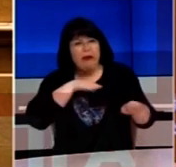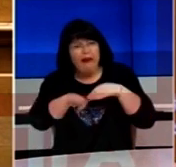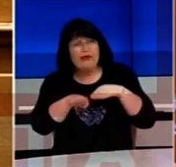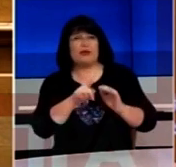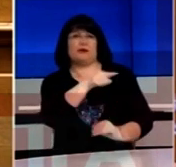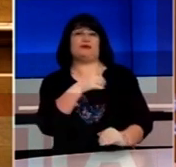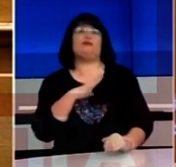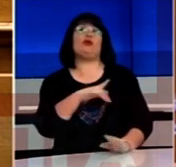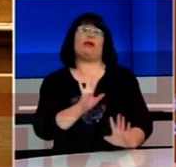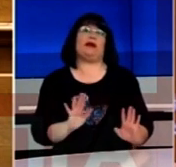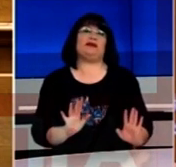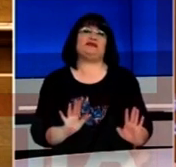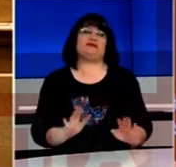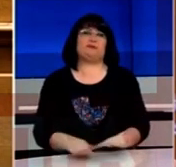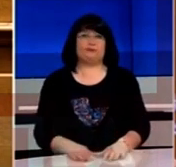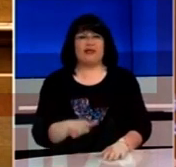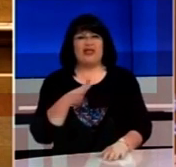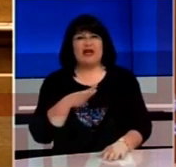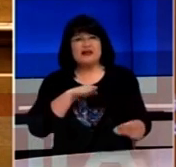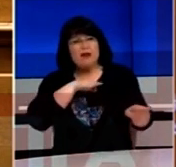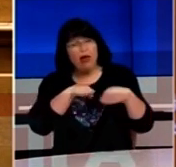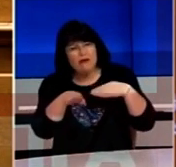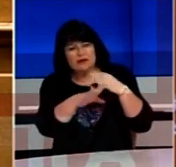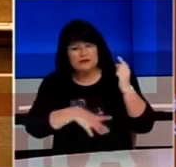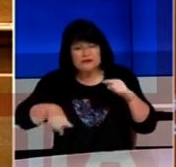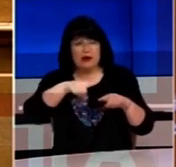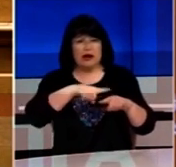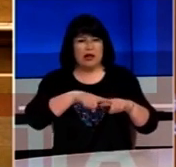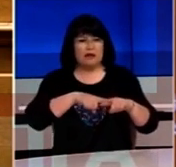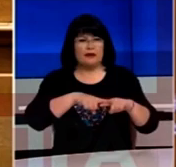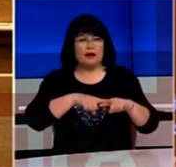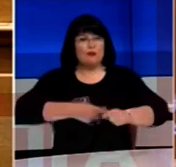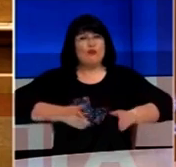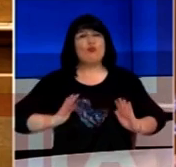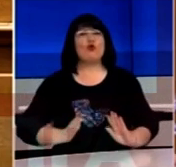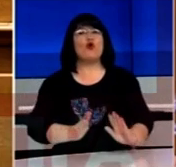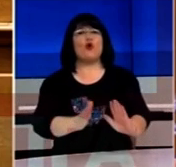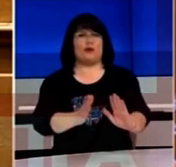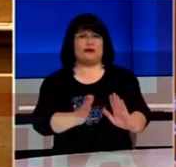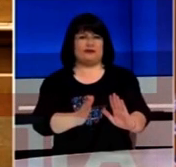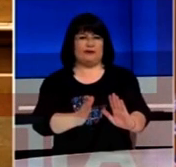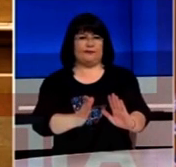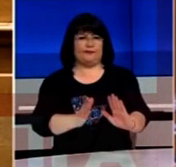εκδικηθείτε. Για να εκδικηθείτε μια Ελλάδα που προχώρησε μπροστά